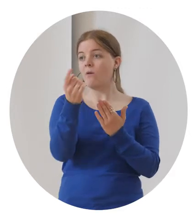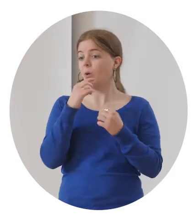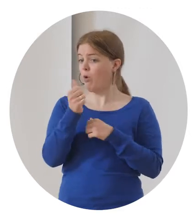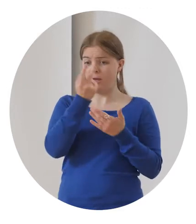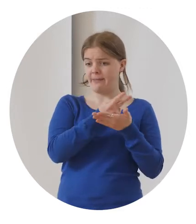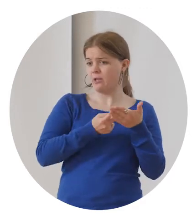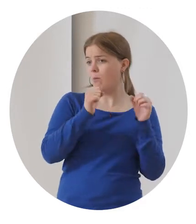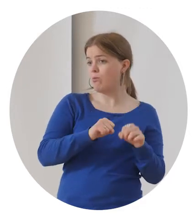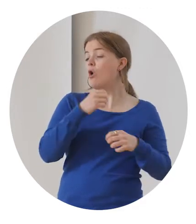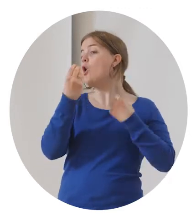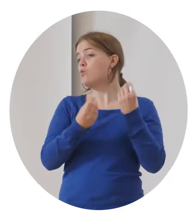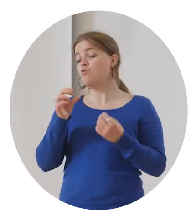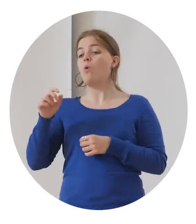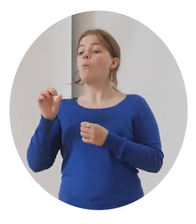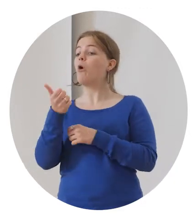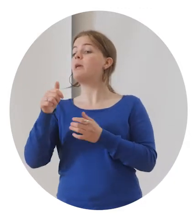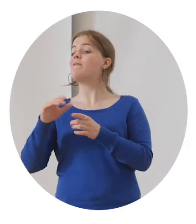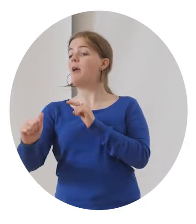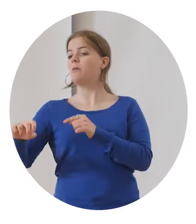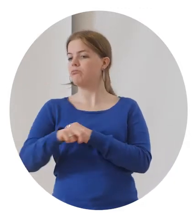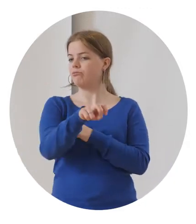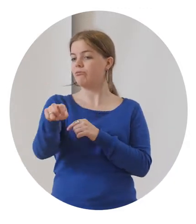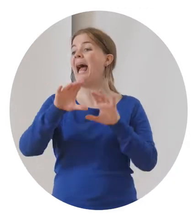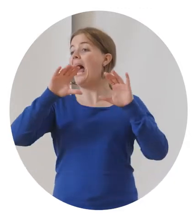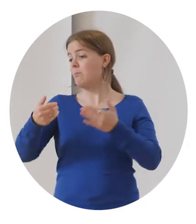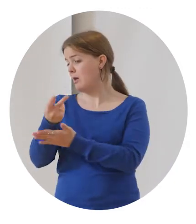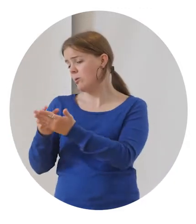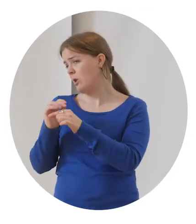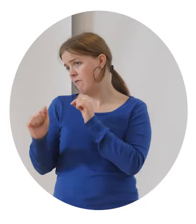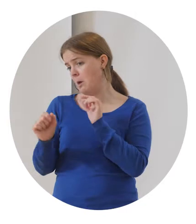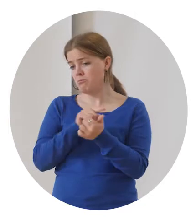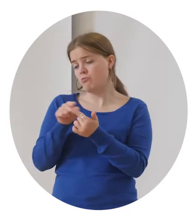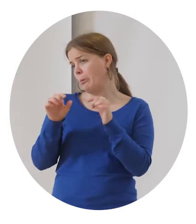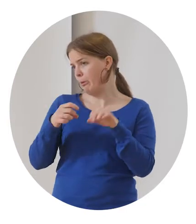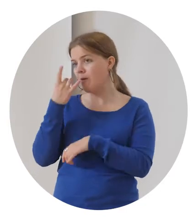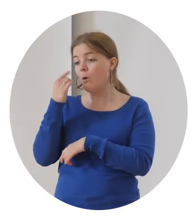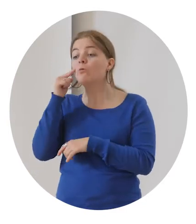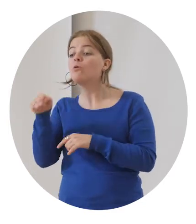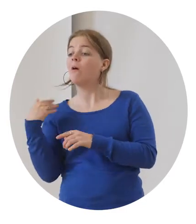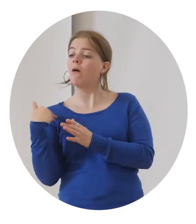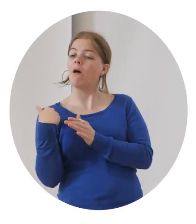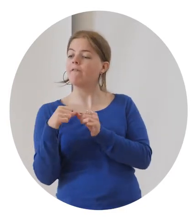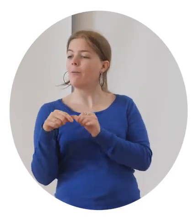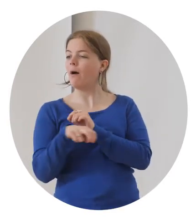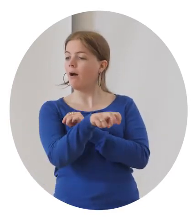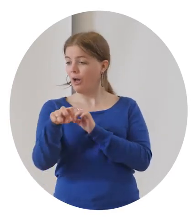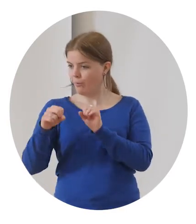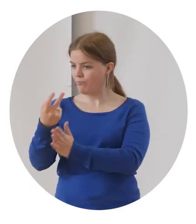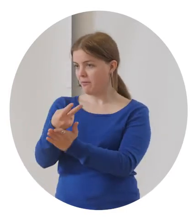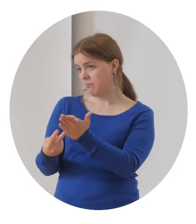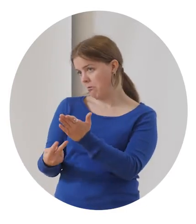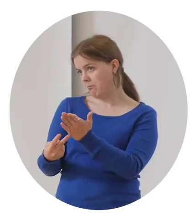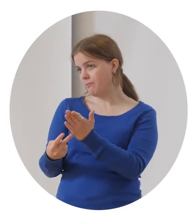Donc le parcours dessin peut être fait avant, mais peut aussi être fait après pour aider l'enfant à exprimer ce qu'il a pu faire